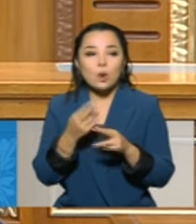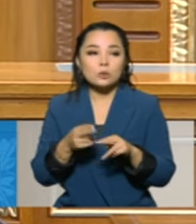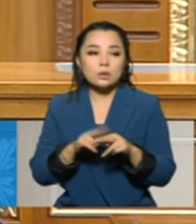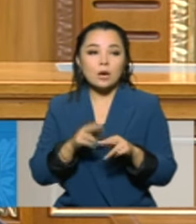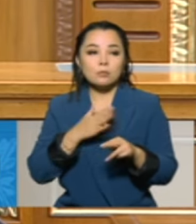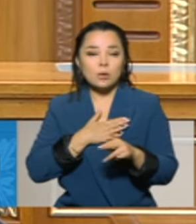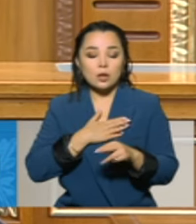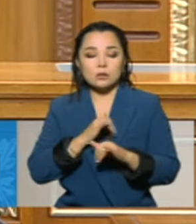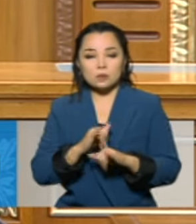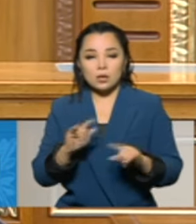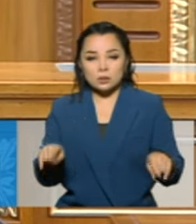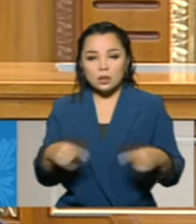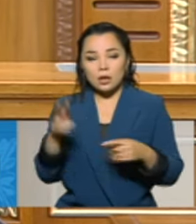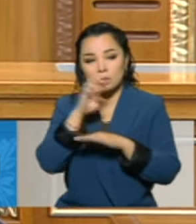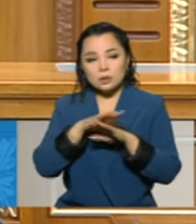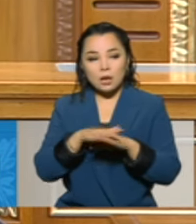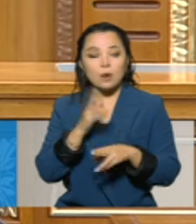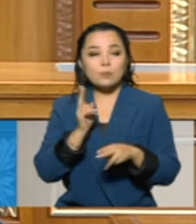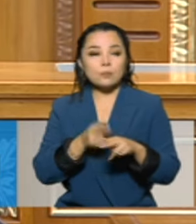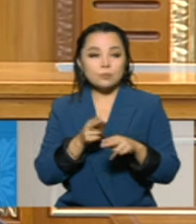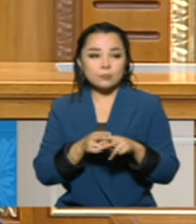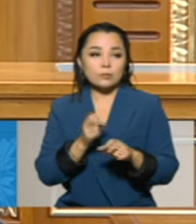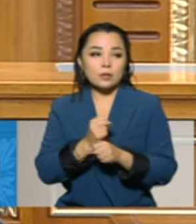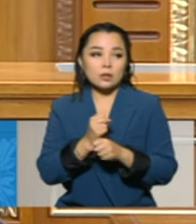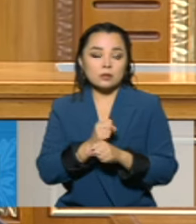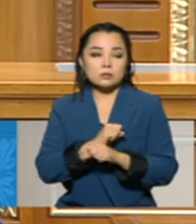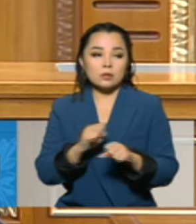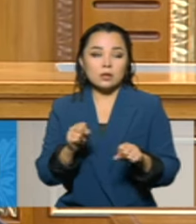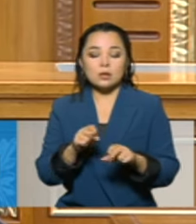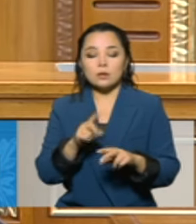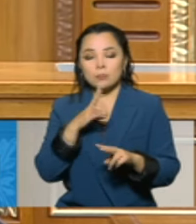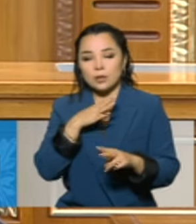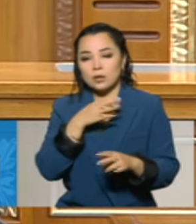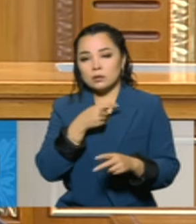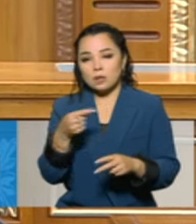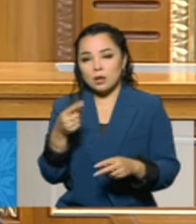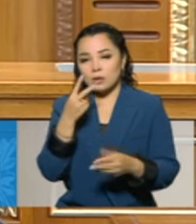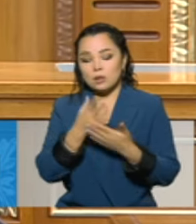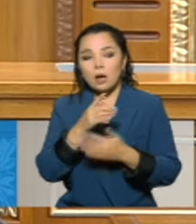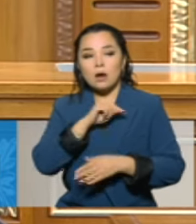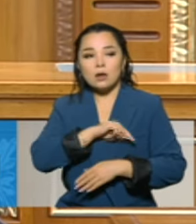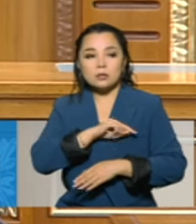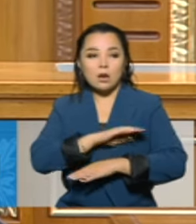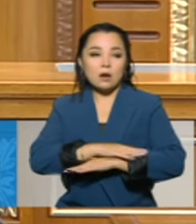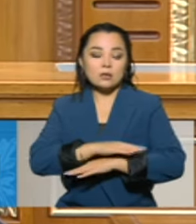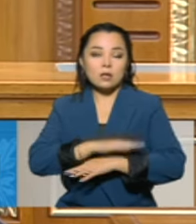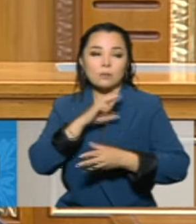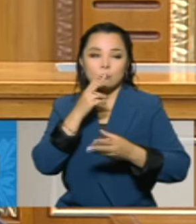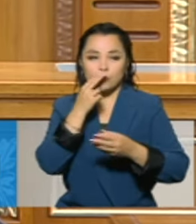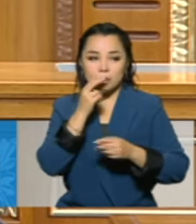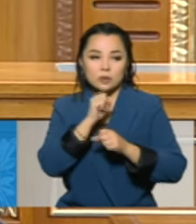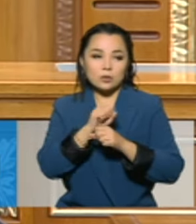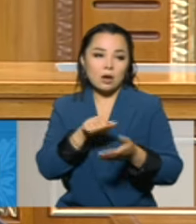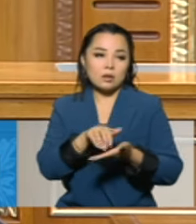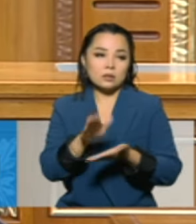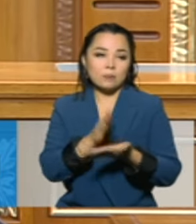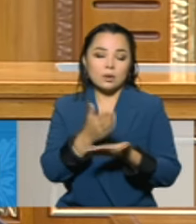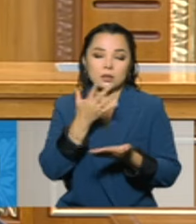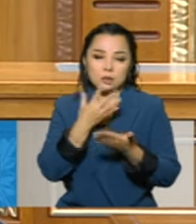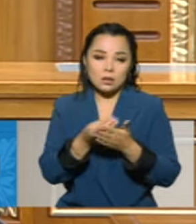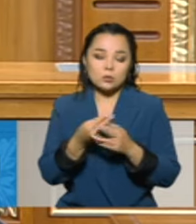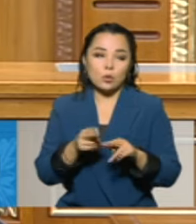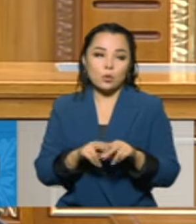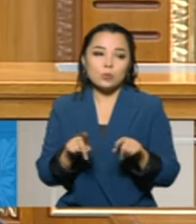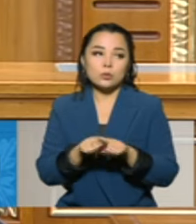біз өркениетті ел болуға кедергі жасайтын жағымсыз әдеттерден арылуымыз керек. Мен